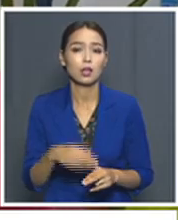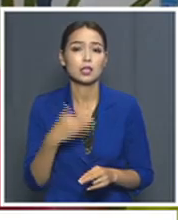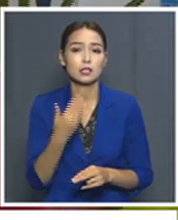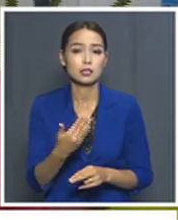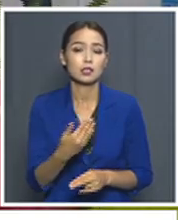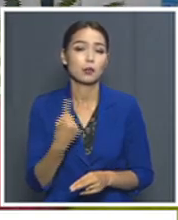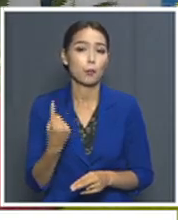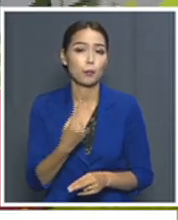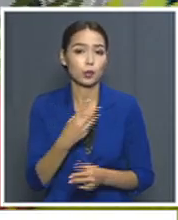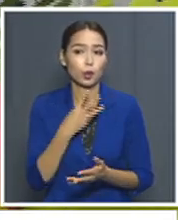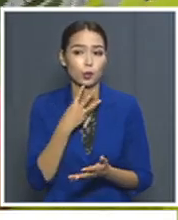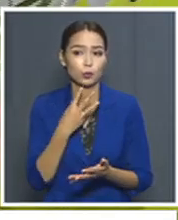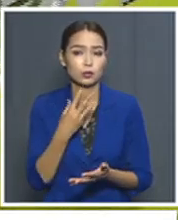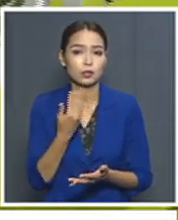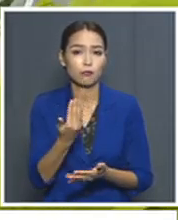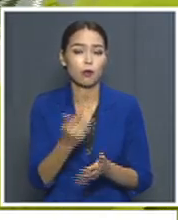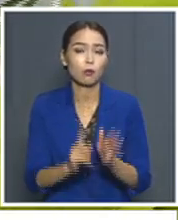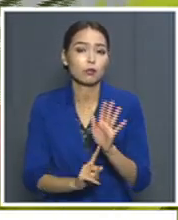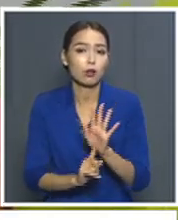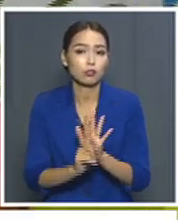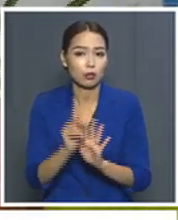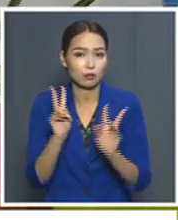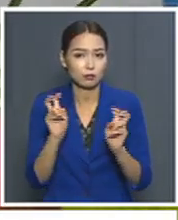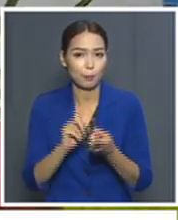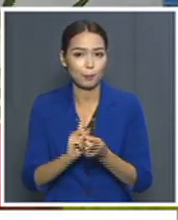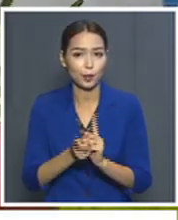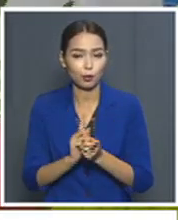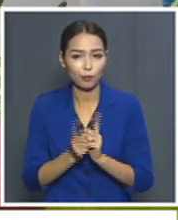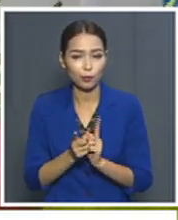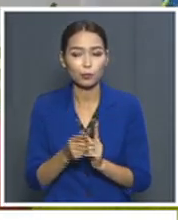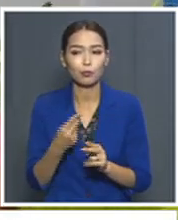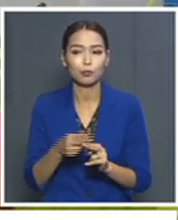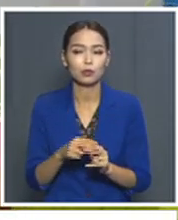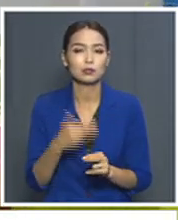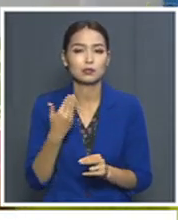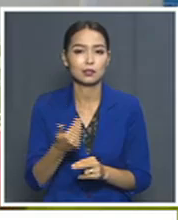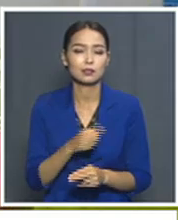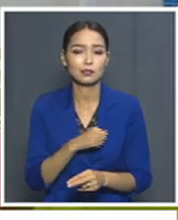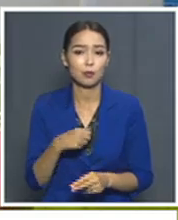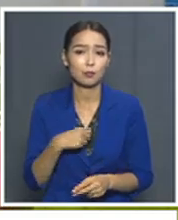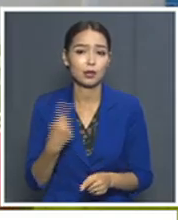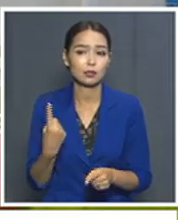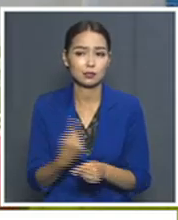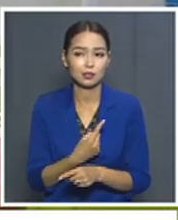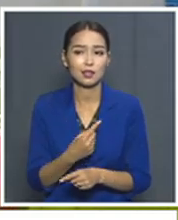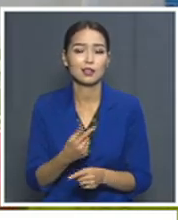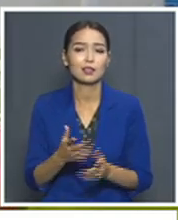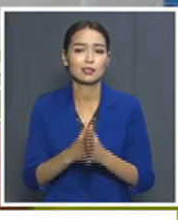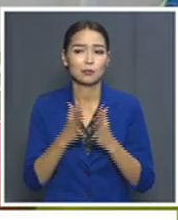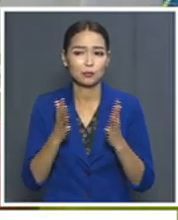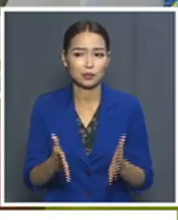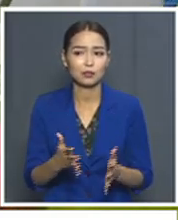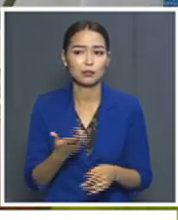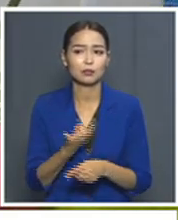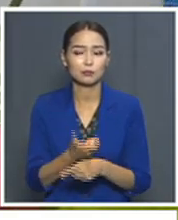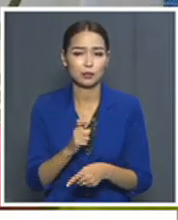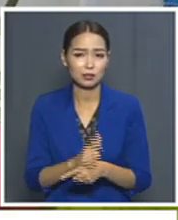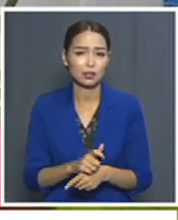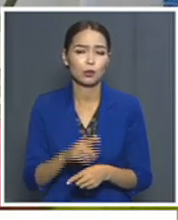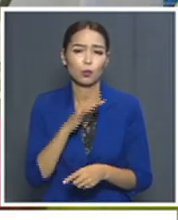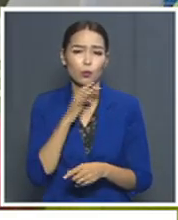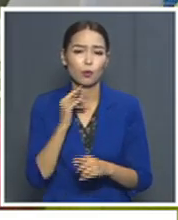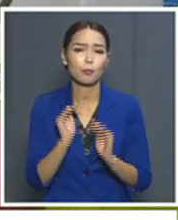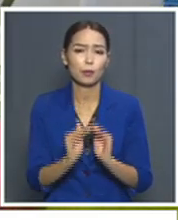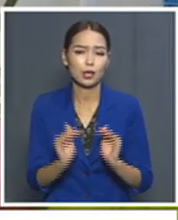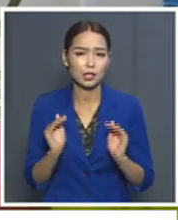толқының, сенің бастауын деген мағынаны білдіреді. Был конкурс әрине қиынға соқты, себебі өте мақты